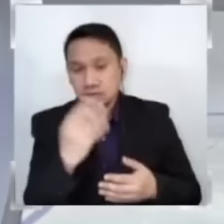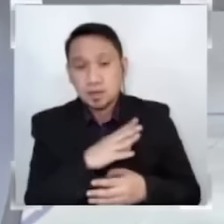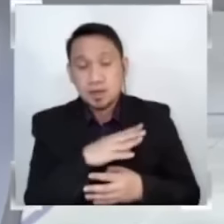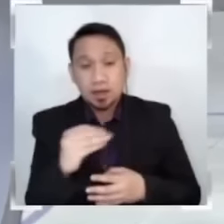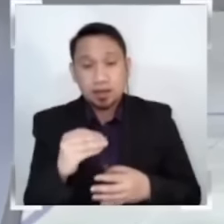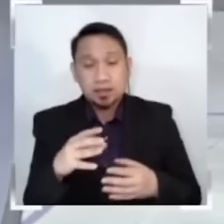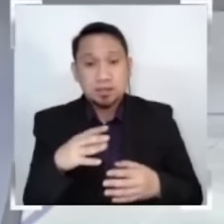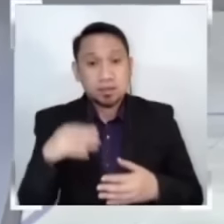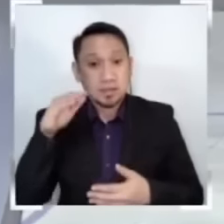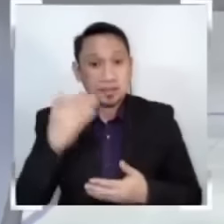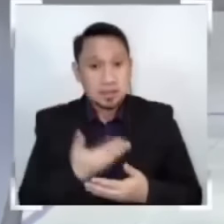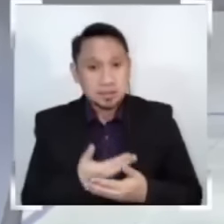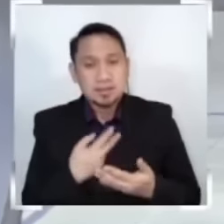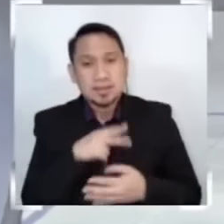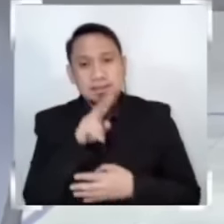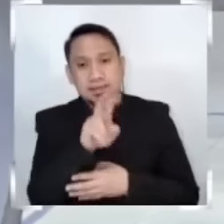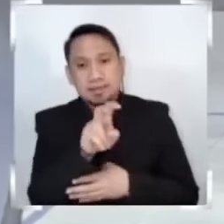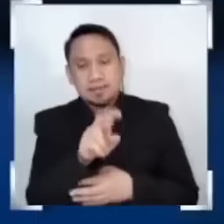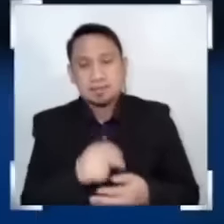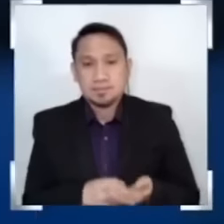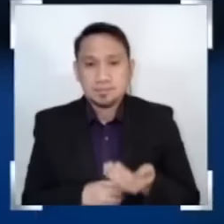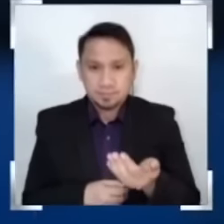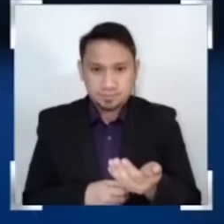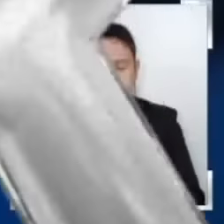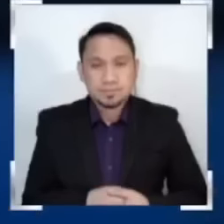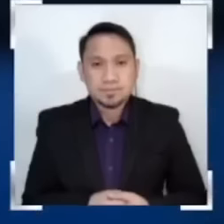ng biktima. Narito ang report.